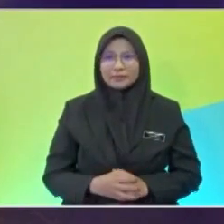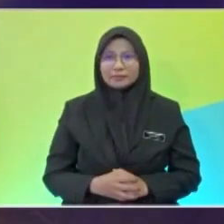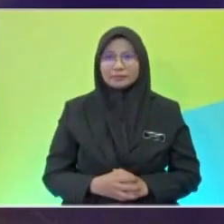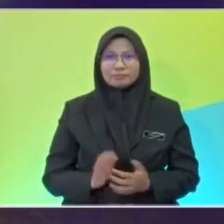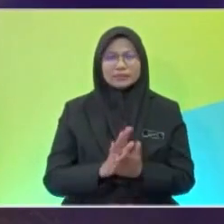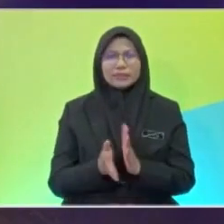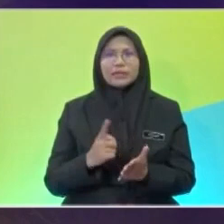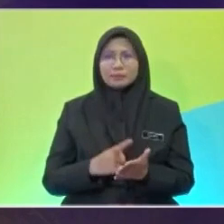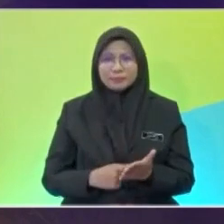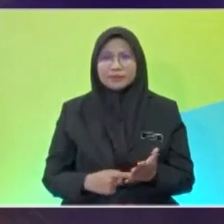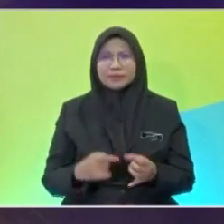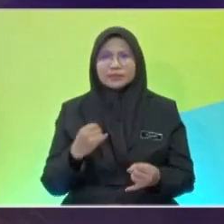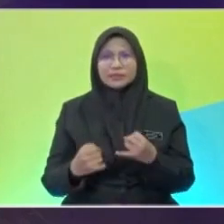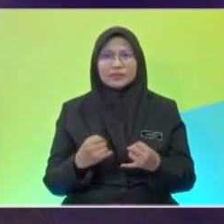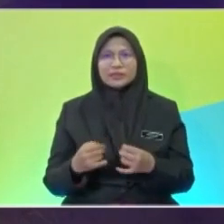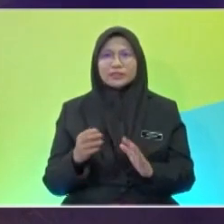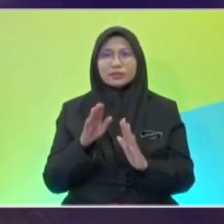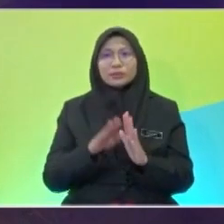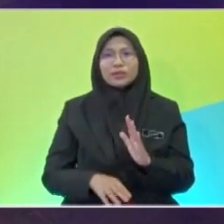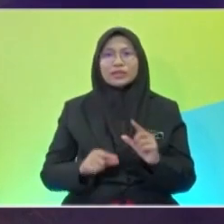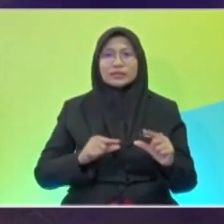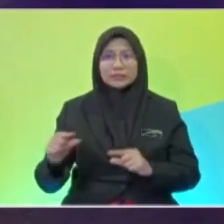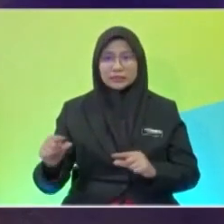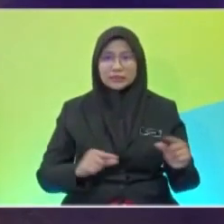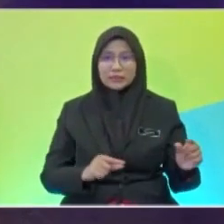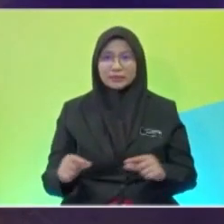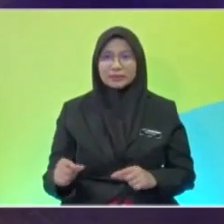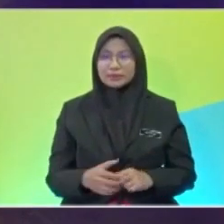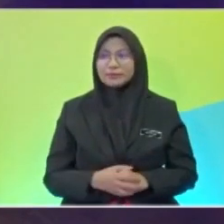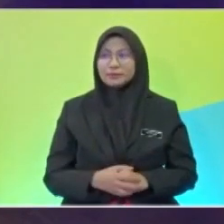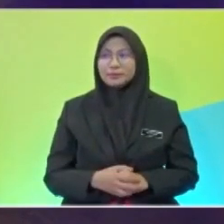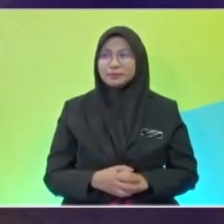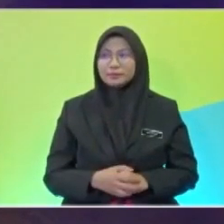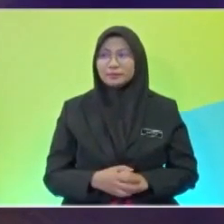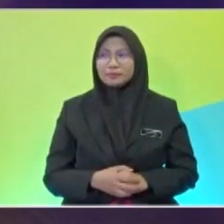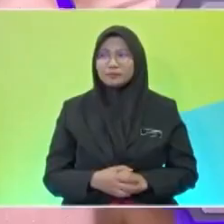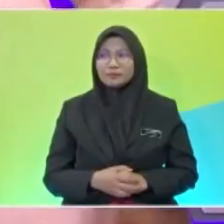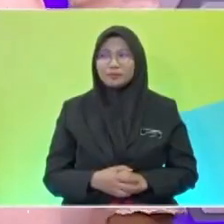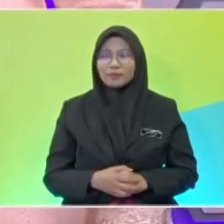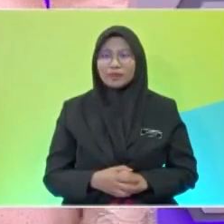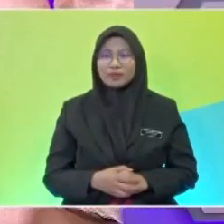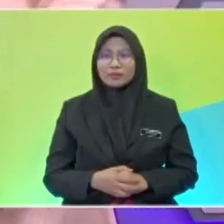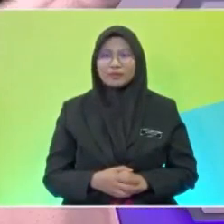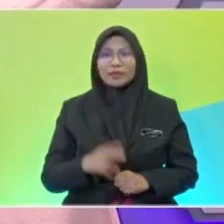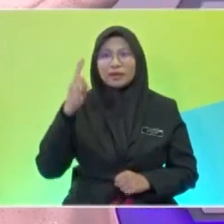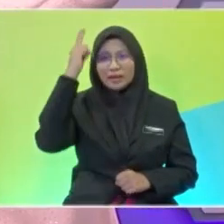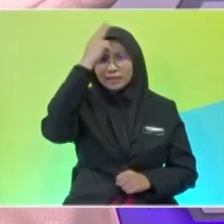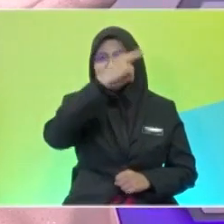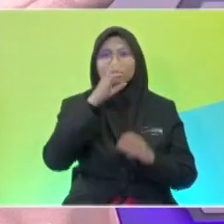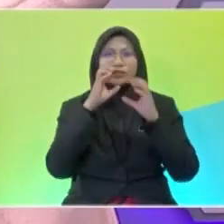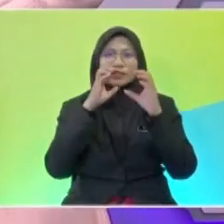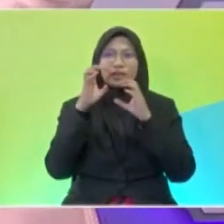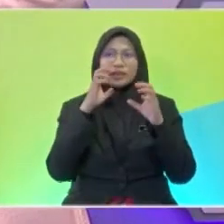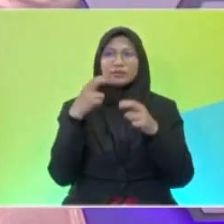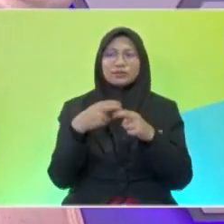tubuh badan seseorang juga akan akan dikesannya terkesan contoh lah ya tadi Hanif ketika tentang sukar muai besar